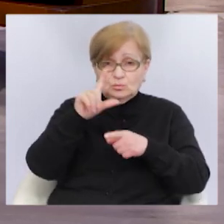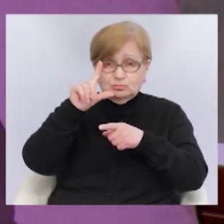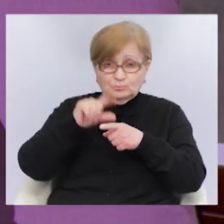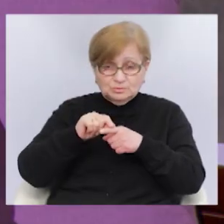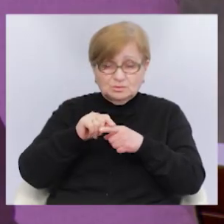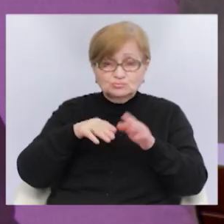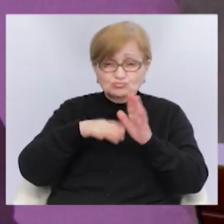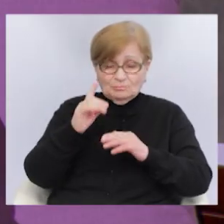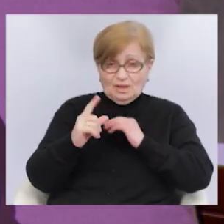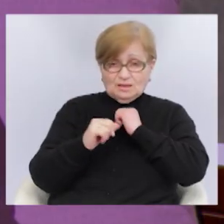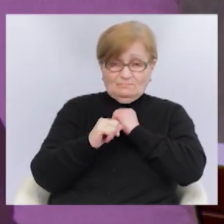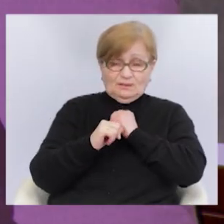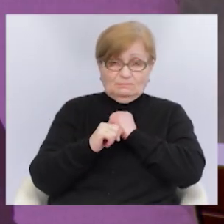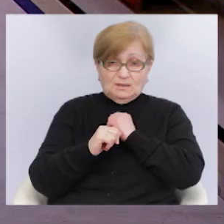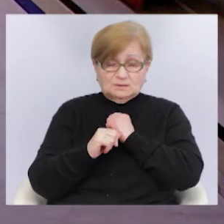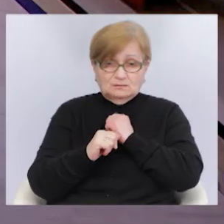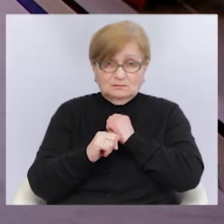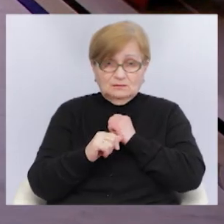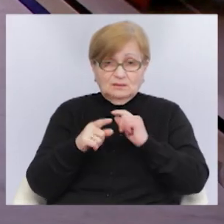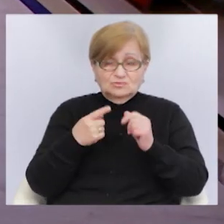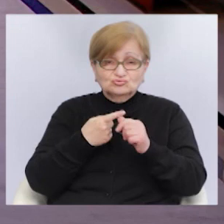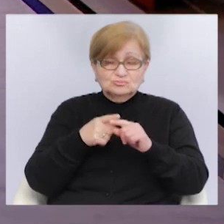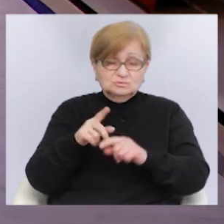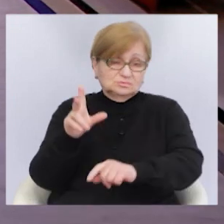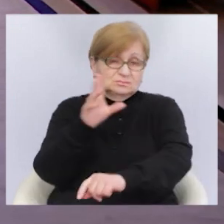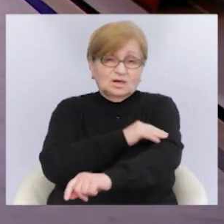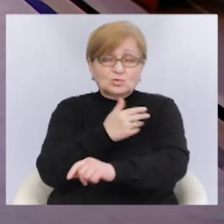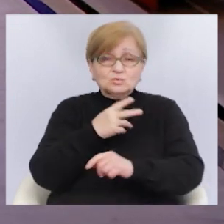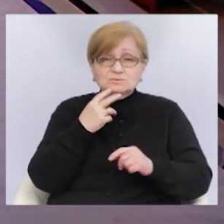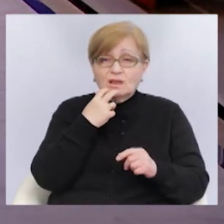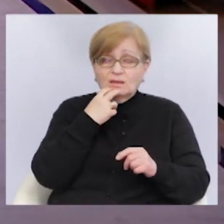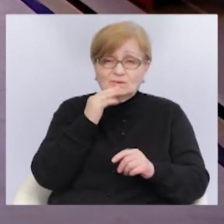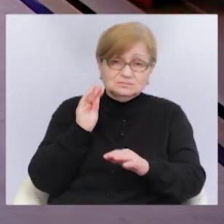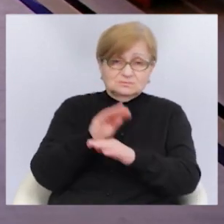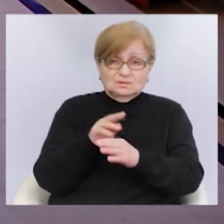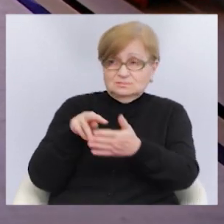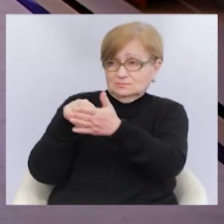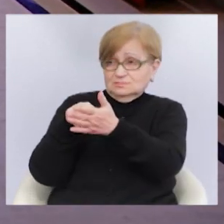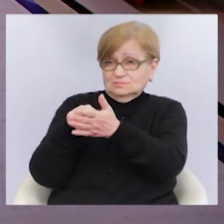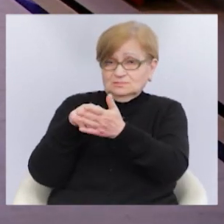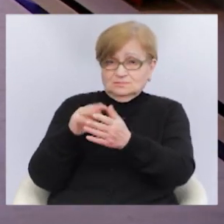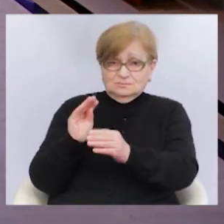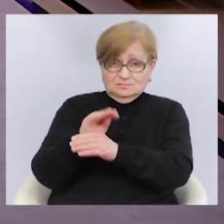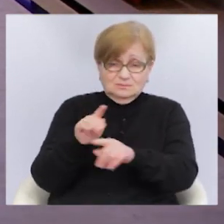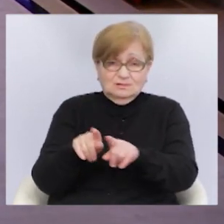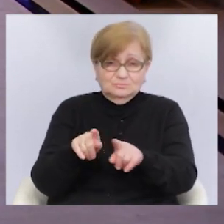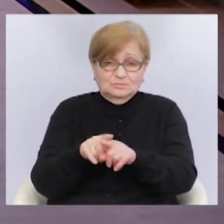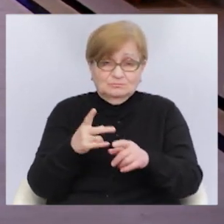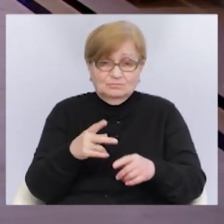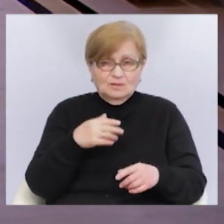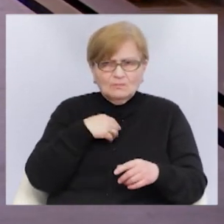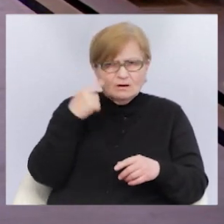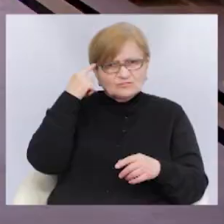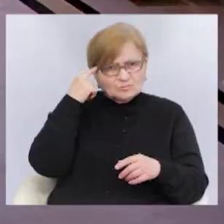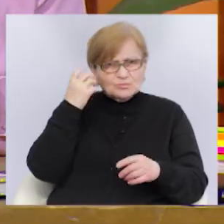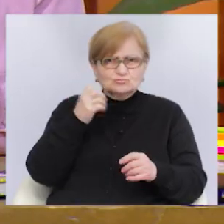დაგვეხმარე. ხო, დაგვეხმარე, რომ დაგვტენო, ასე რომ თქვა, ხო? ანუ ის კი არა, რომ რატო ვფიქრობ ეხა ამაზე და მე კიდე ნერვები